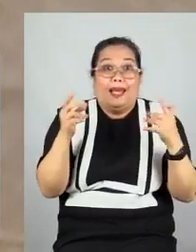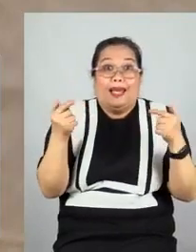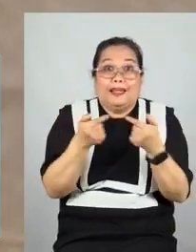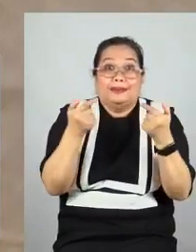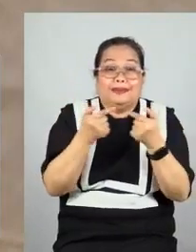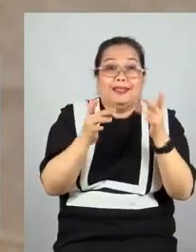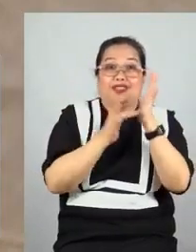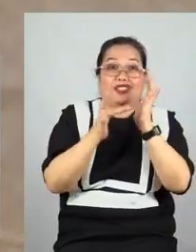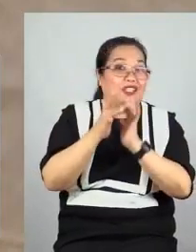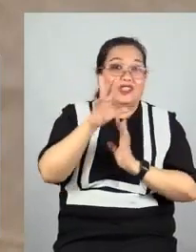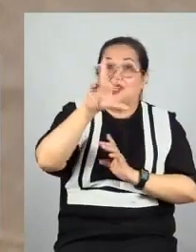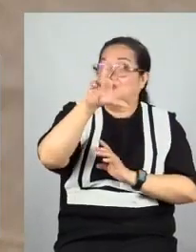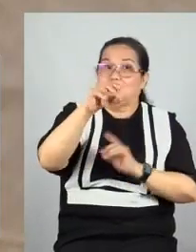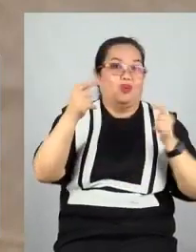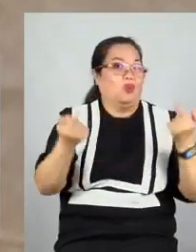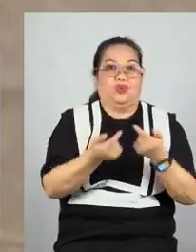sin,